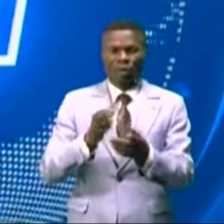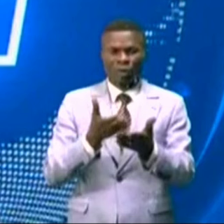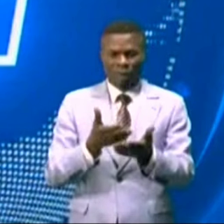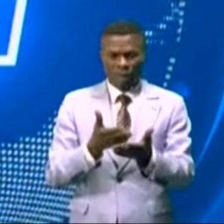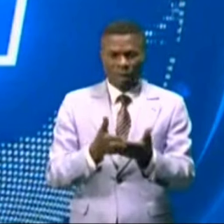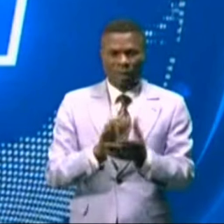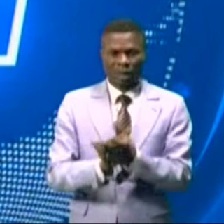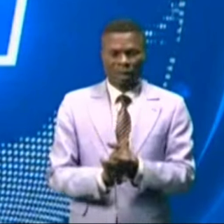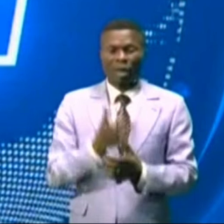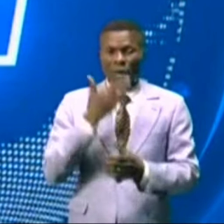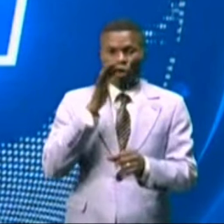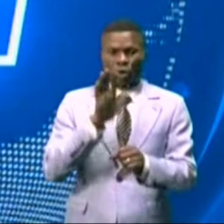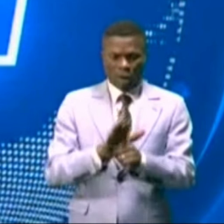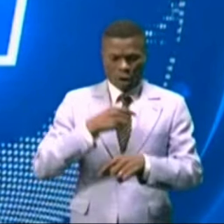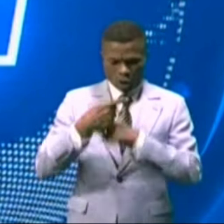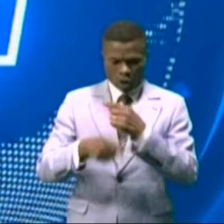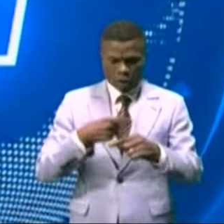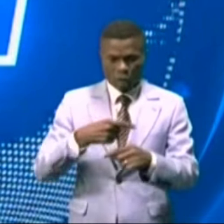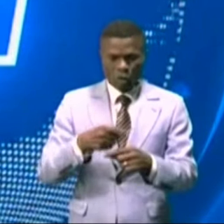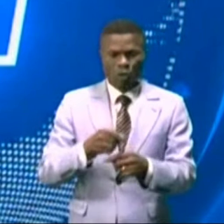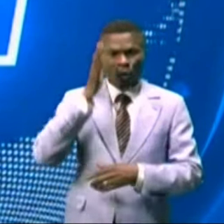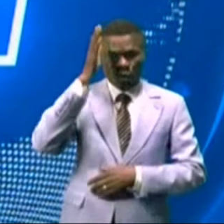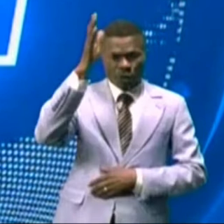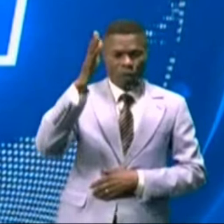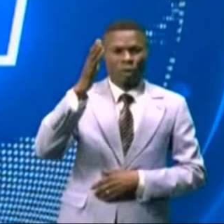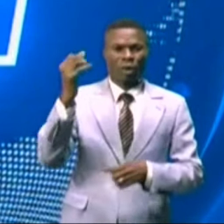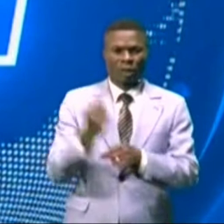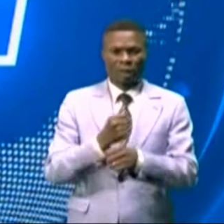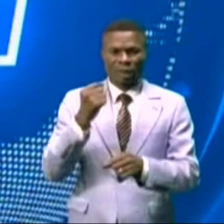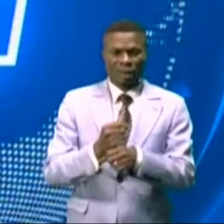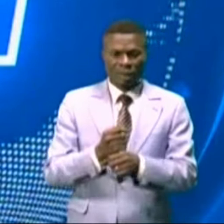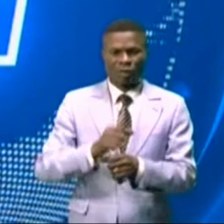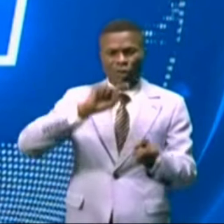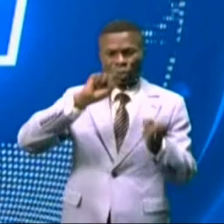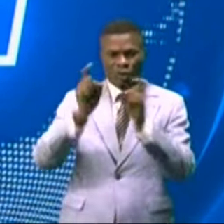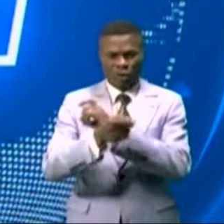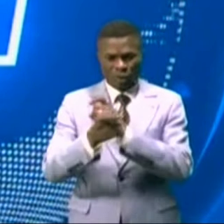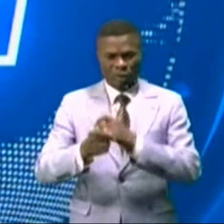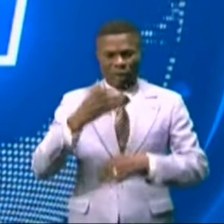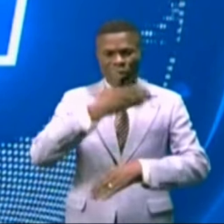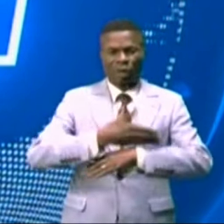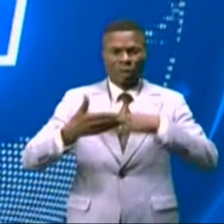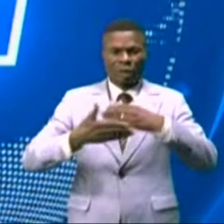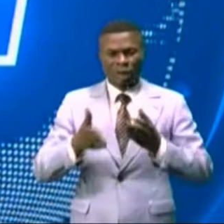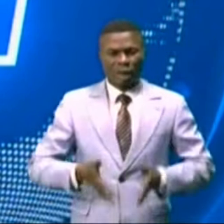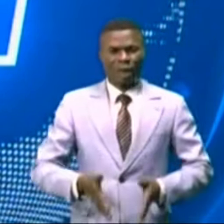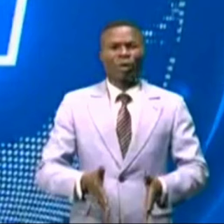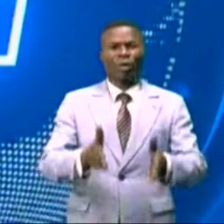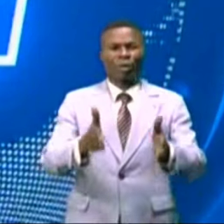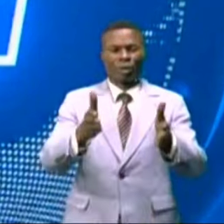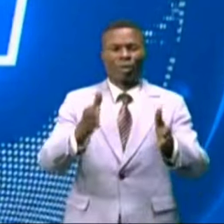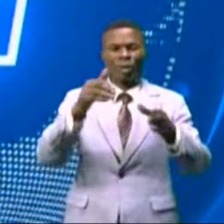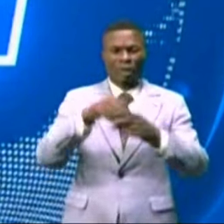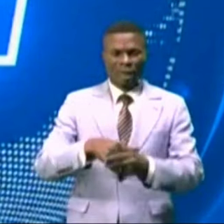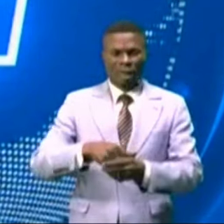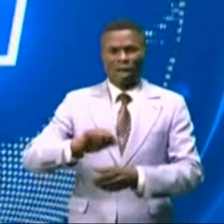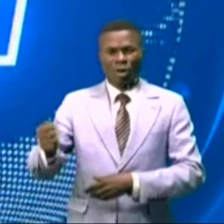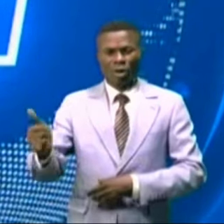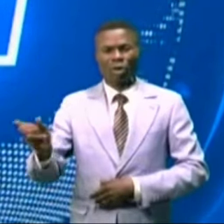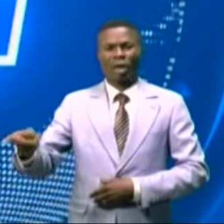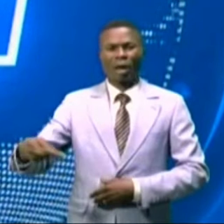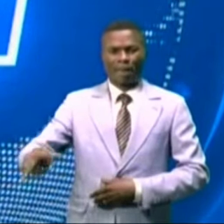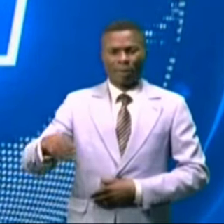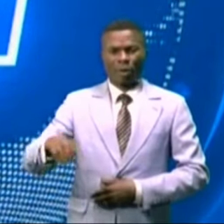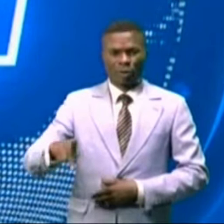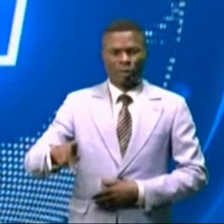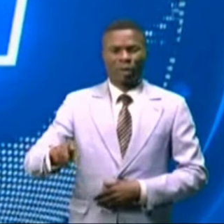Odichimbo a promis le lancement futur des travaux de modernisation des infrastructures routières dans certaines